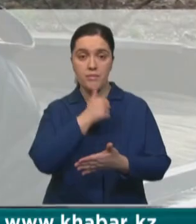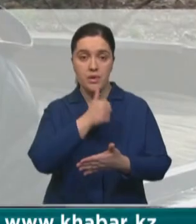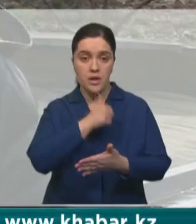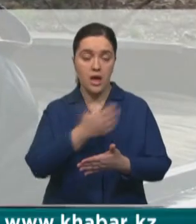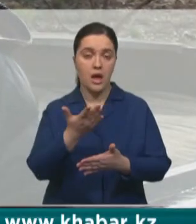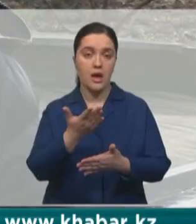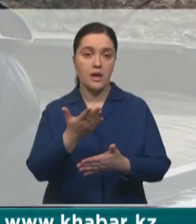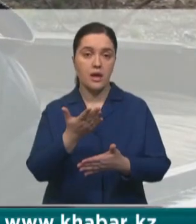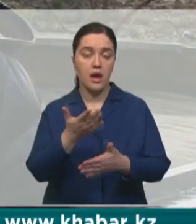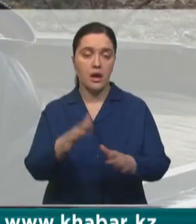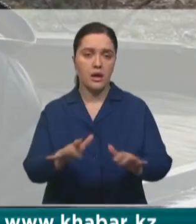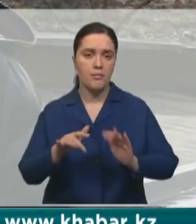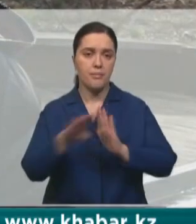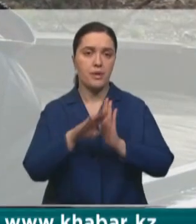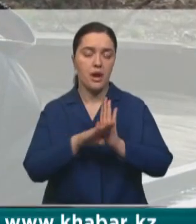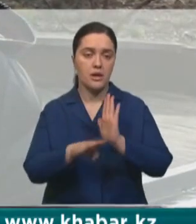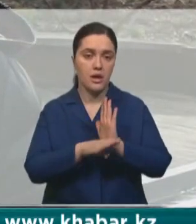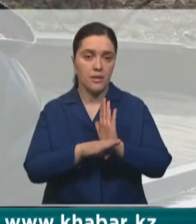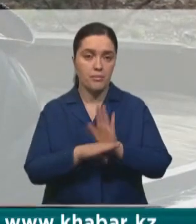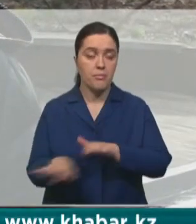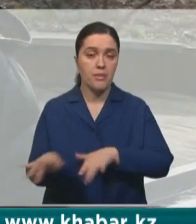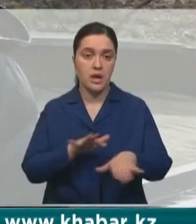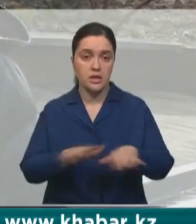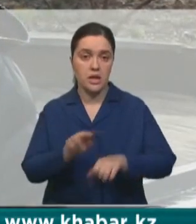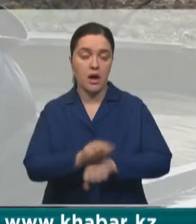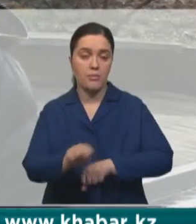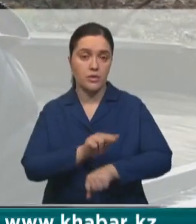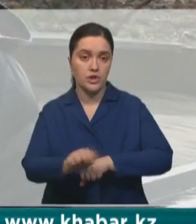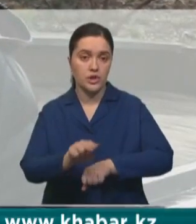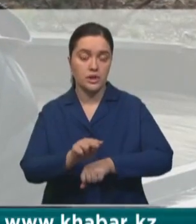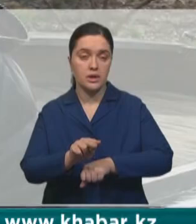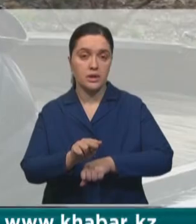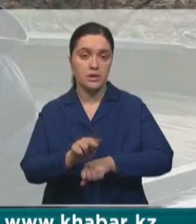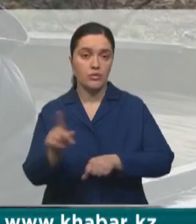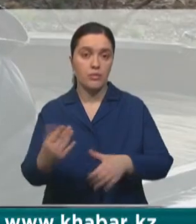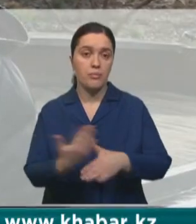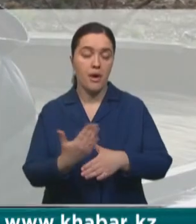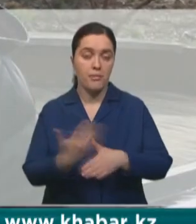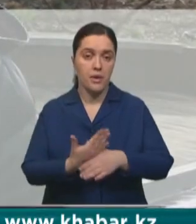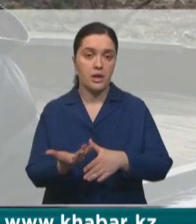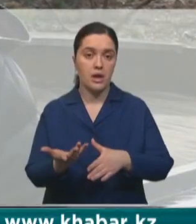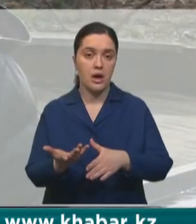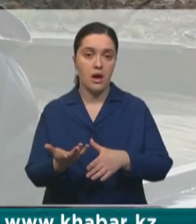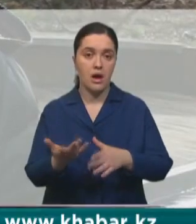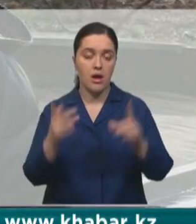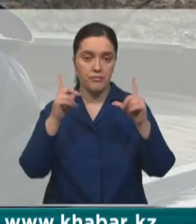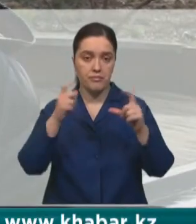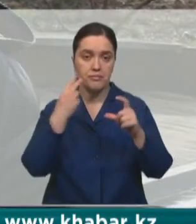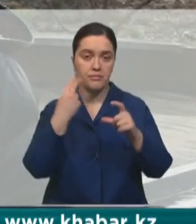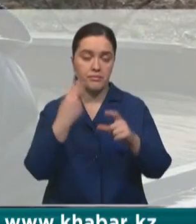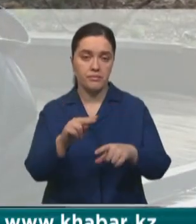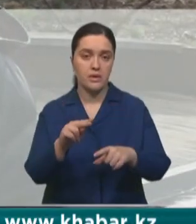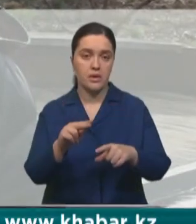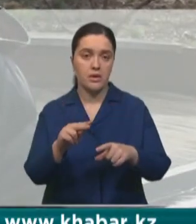искусственного интеллекта, процессы обучения их, чтобы они помогали делать качество фотографий лучше на